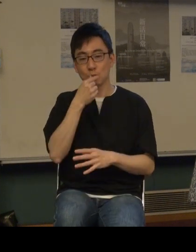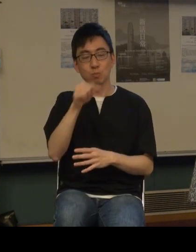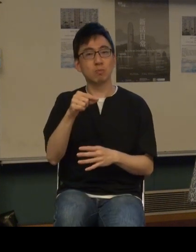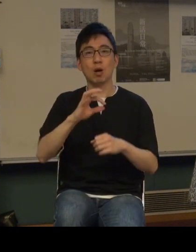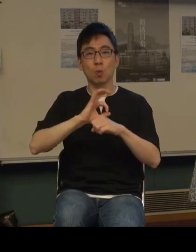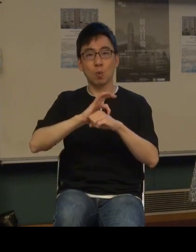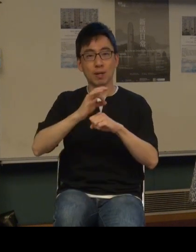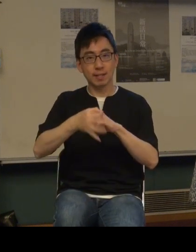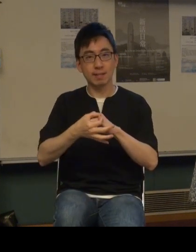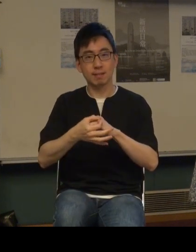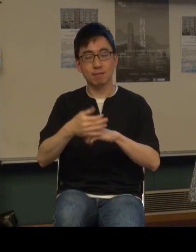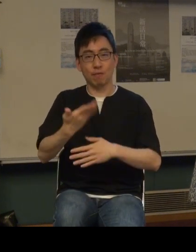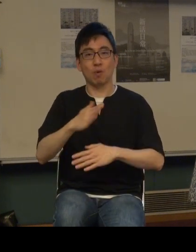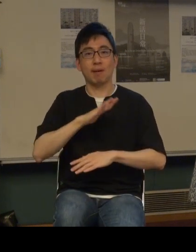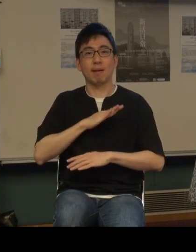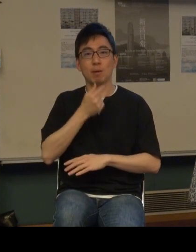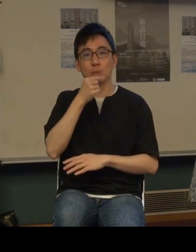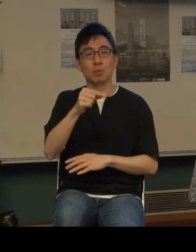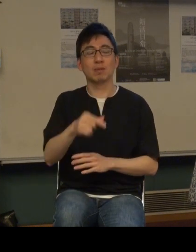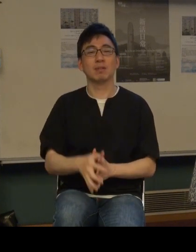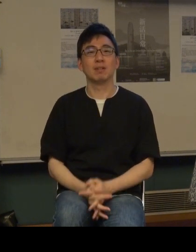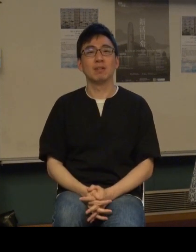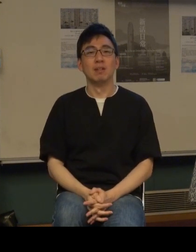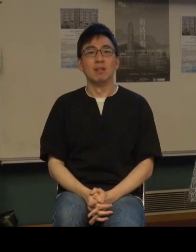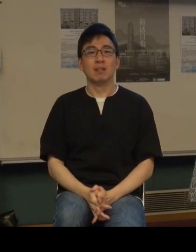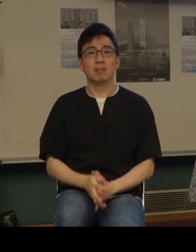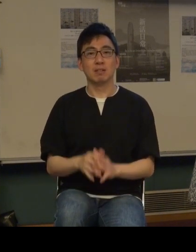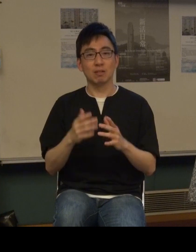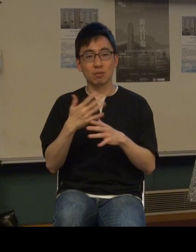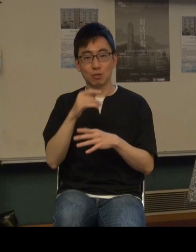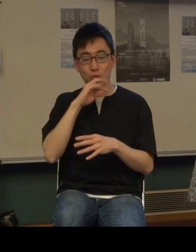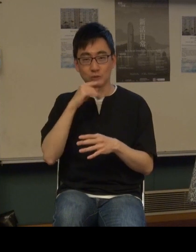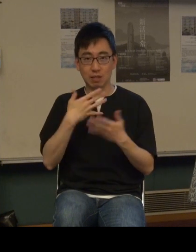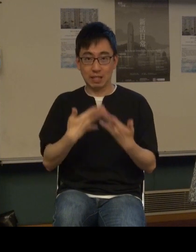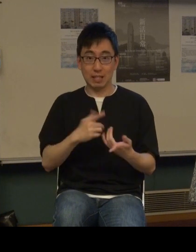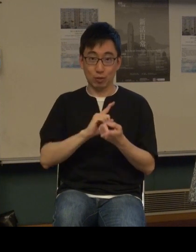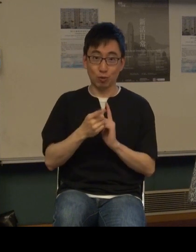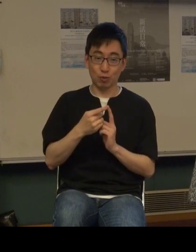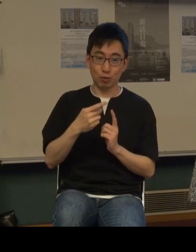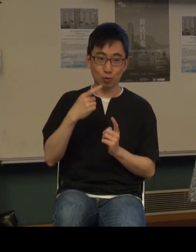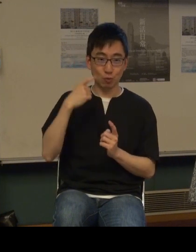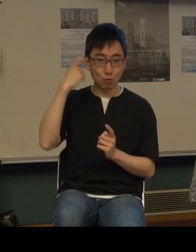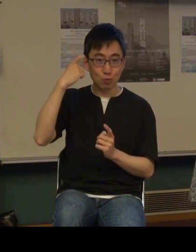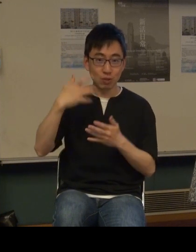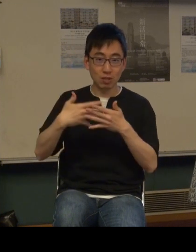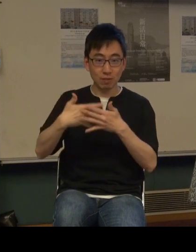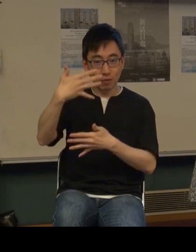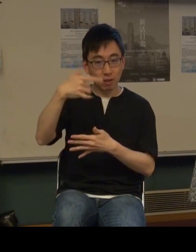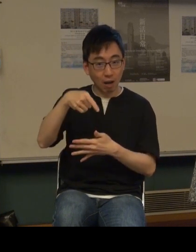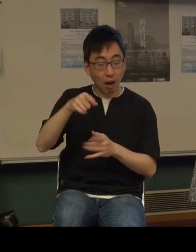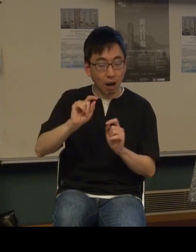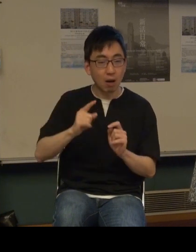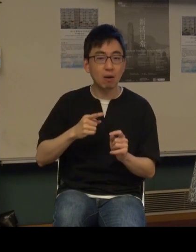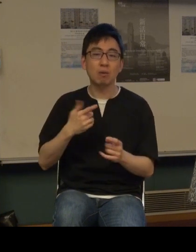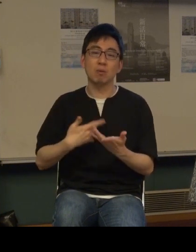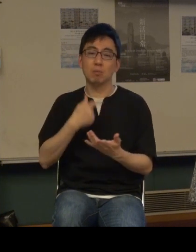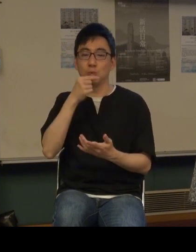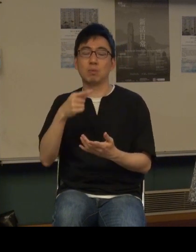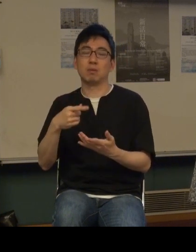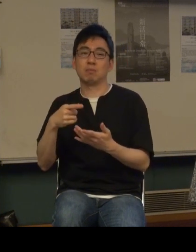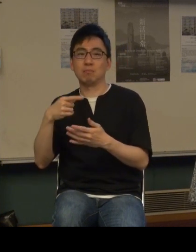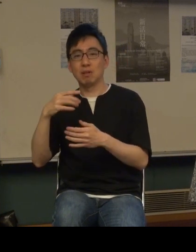一個國際嘅風格。咁所以我哋見到嗰個現代主義建築嘅時候，你有時會聽到有啲人會叫佢係國際主義或者國